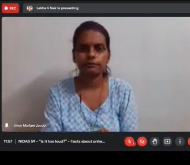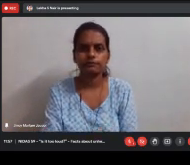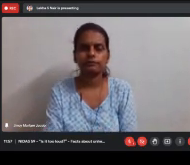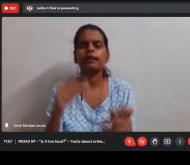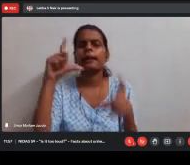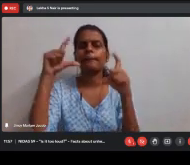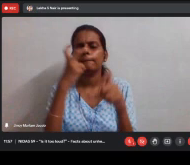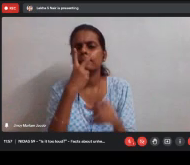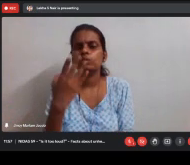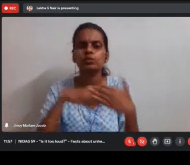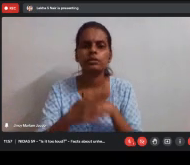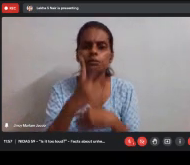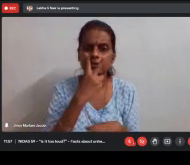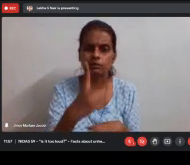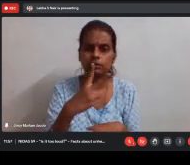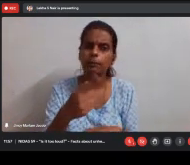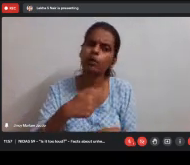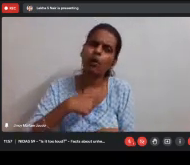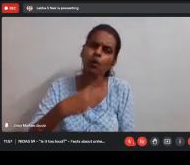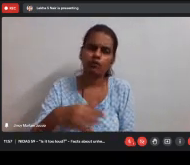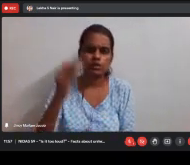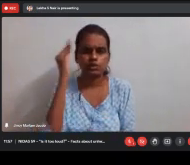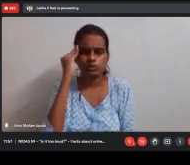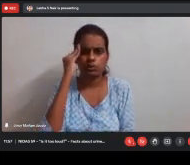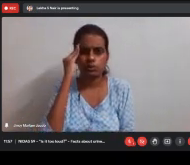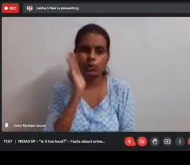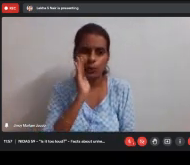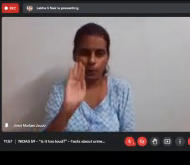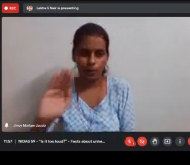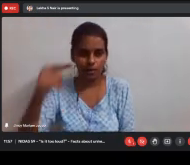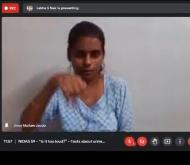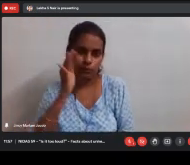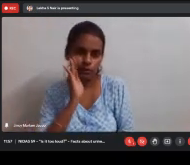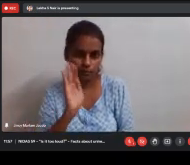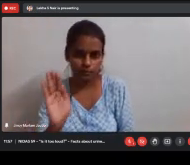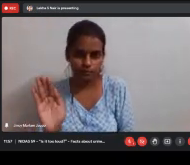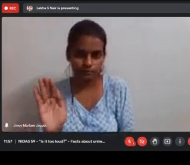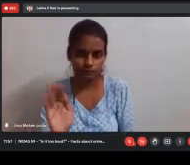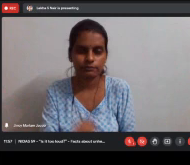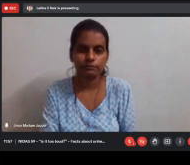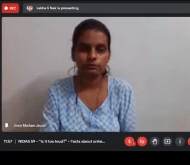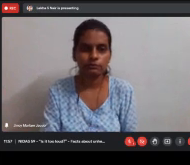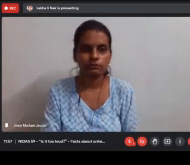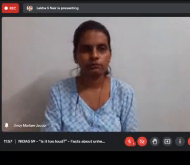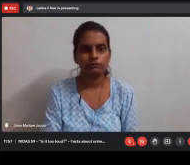നമുക്ക് ഒരു ചെറിയൊരു ഇലസ്ട്രേഷൻ നമുക്കൊന്ന് കണ്ടു നോക്കാം.